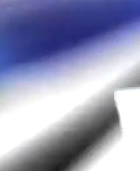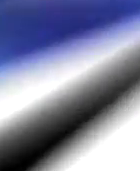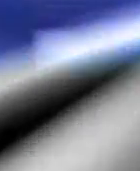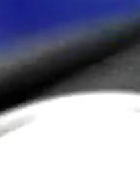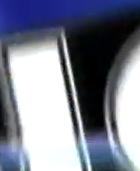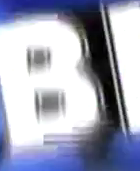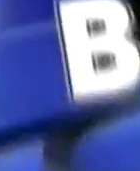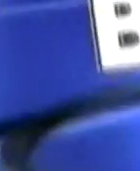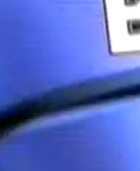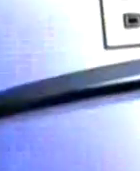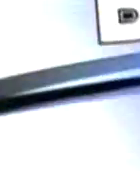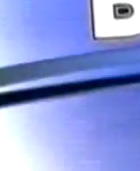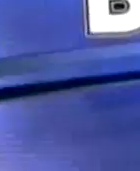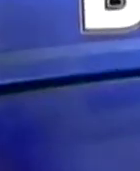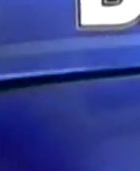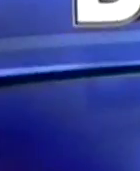Музика